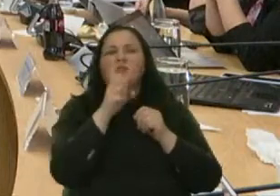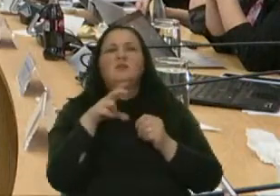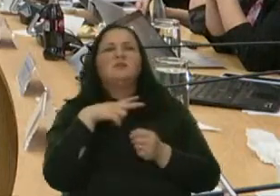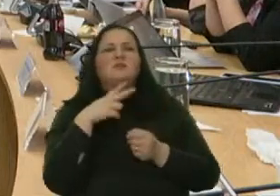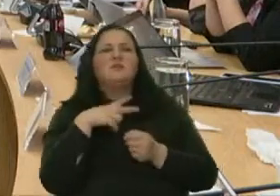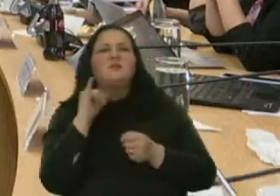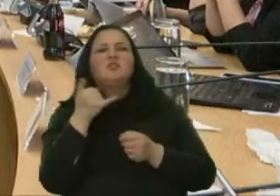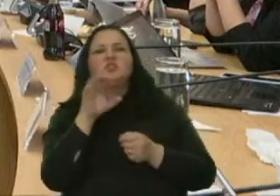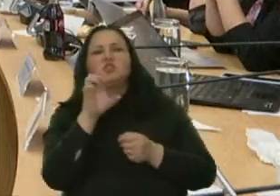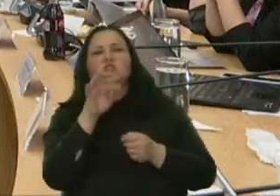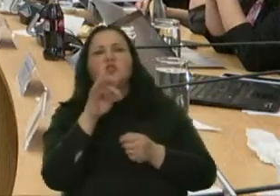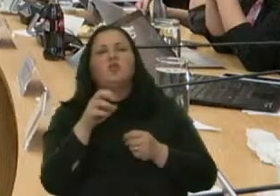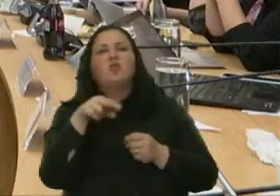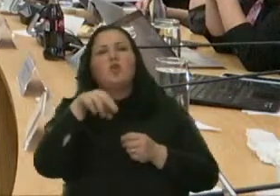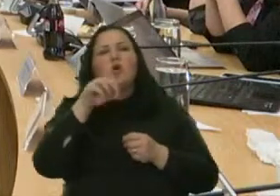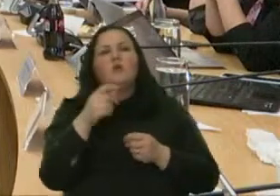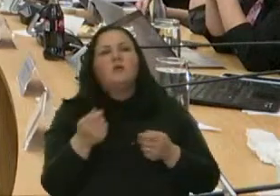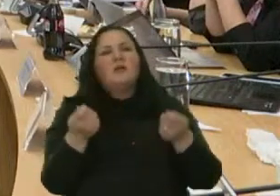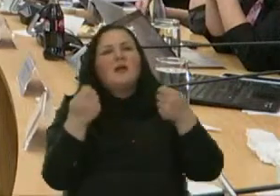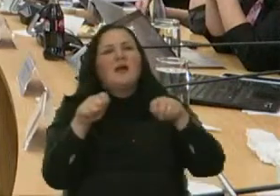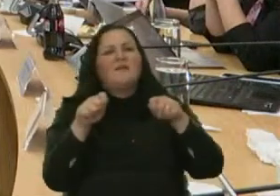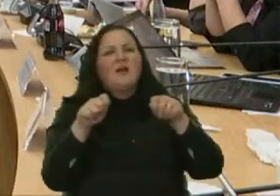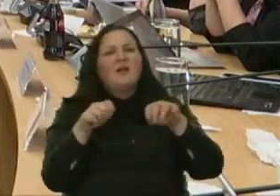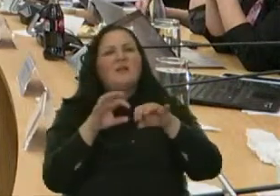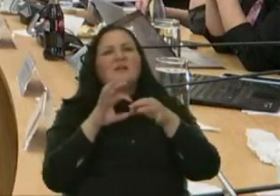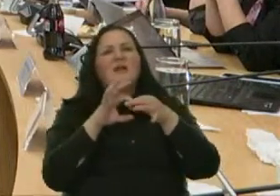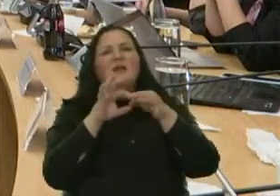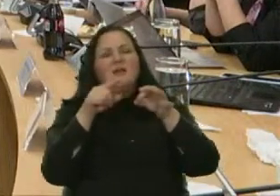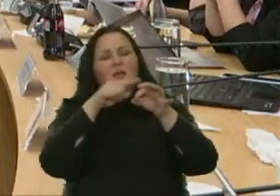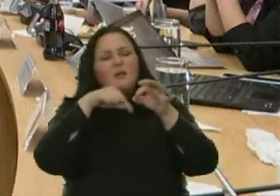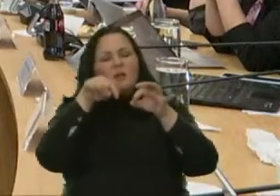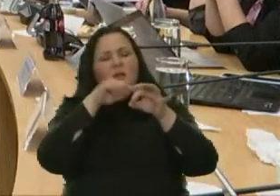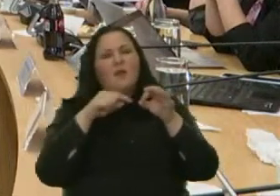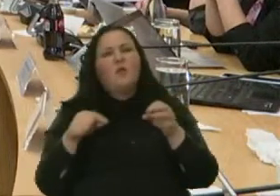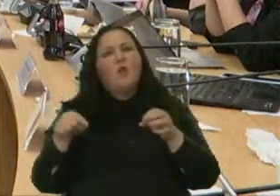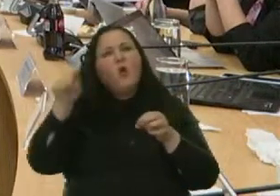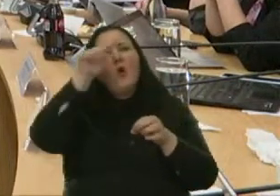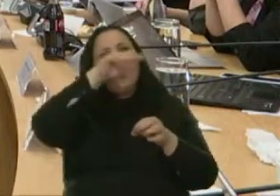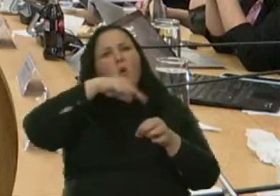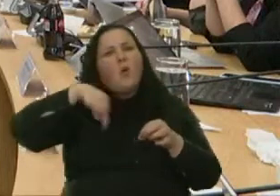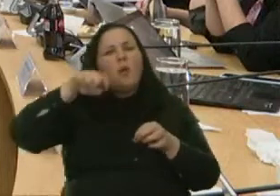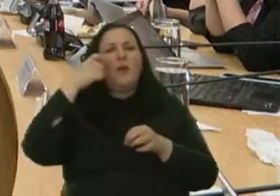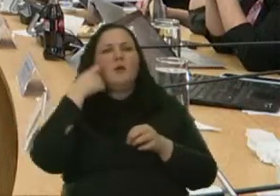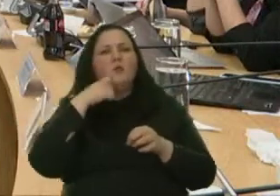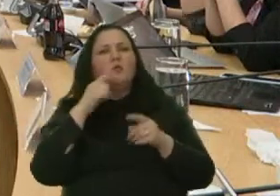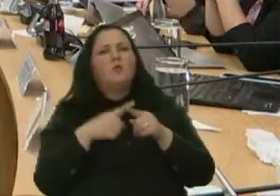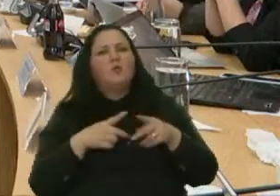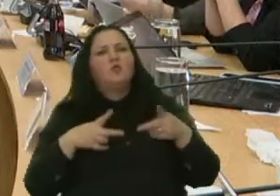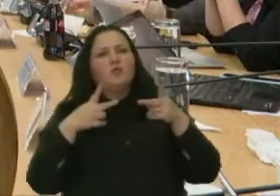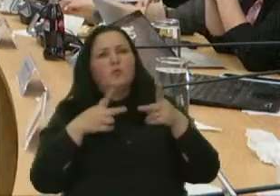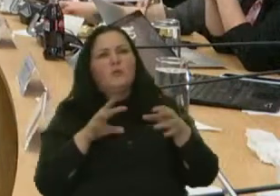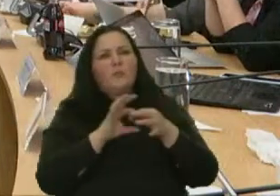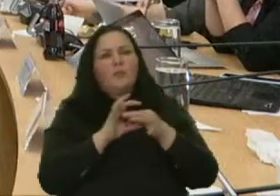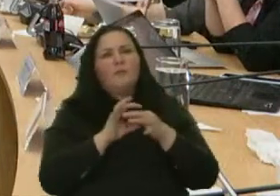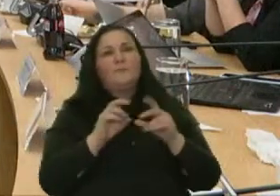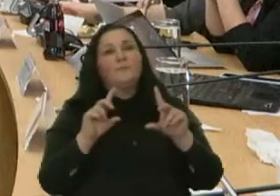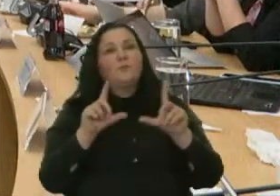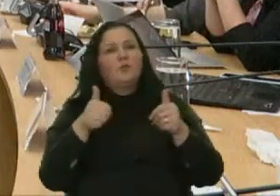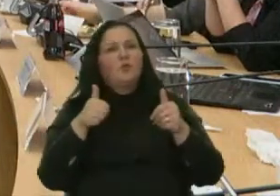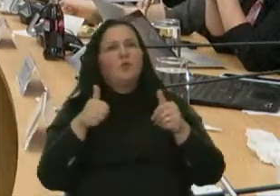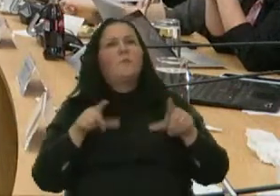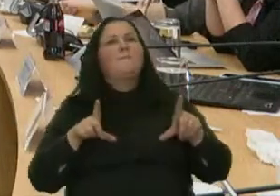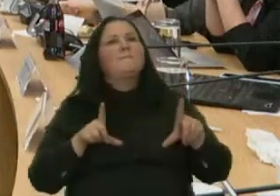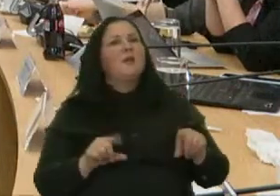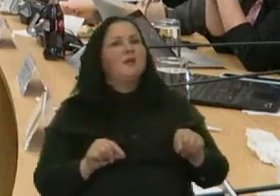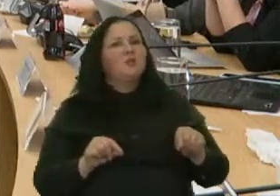centură de Nord care va închide inelul ocolitor la Cluj Napoca și cu drumurile de legătură Domnule președinte de